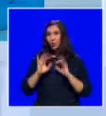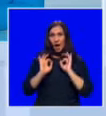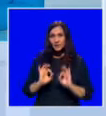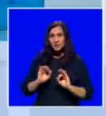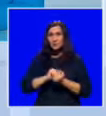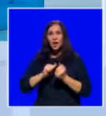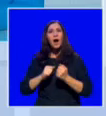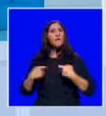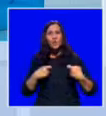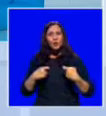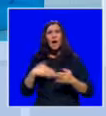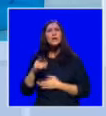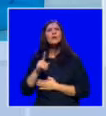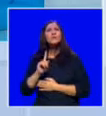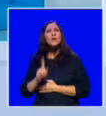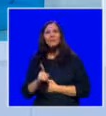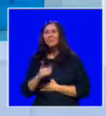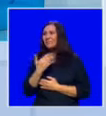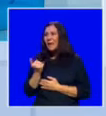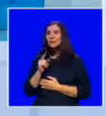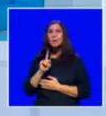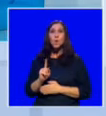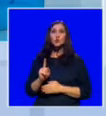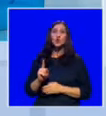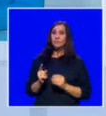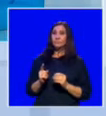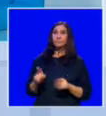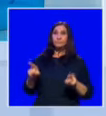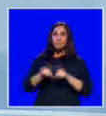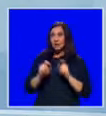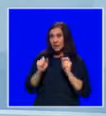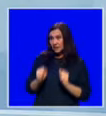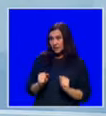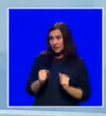истинска война, след която дори няма да може да седнете отново да се говори за кабинет?